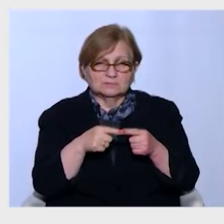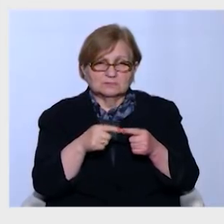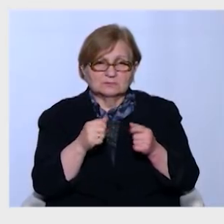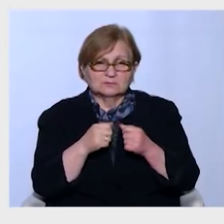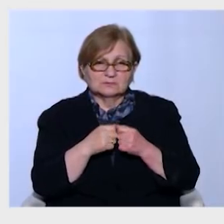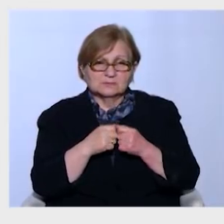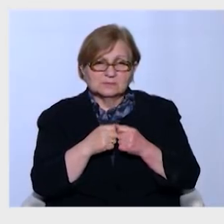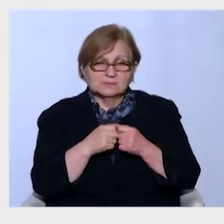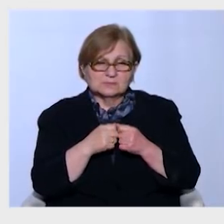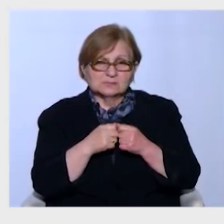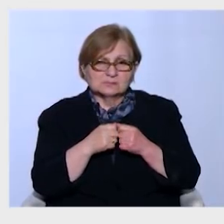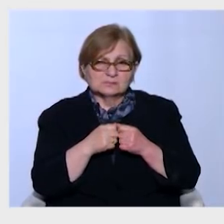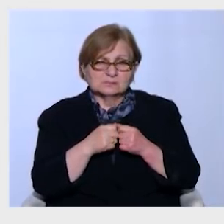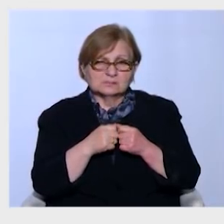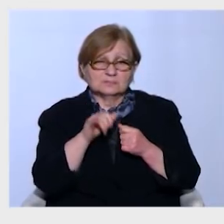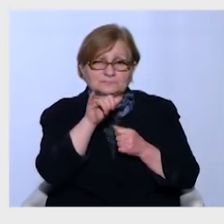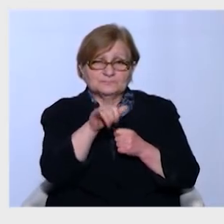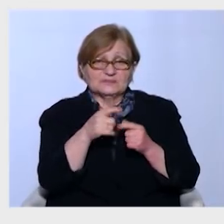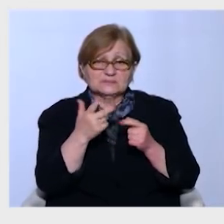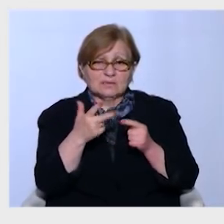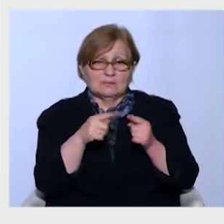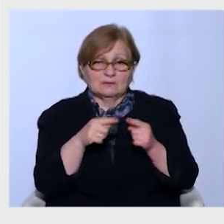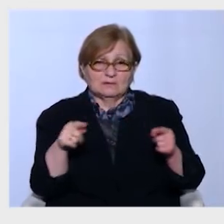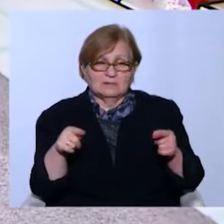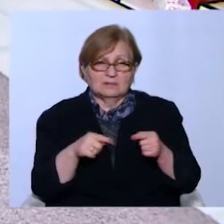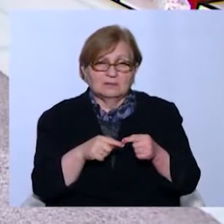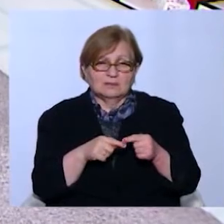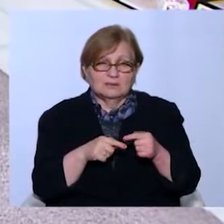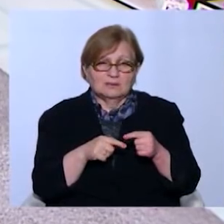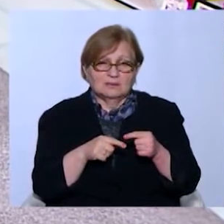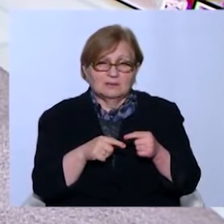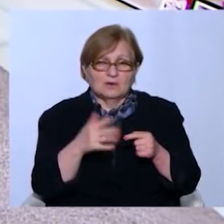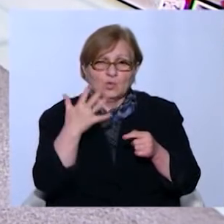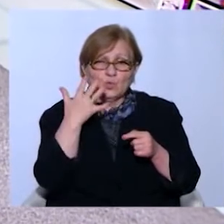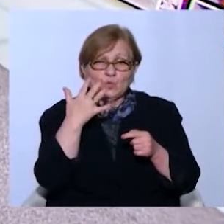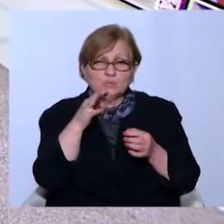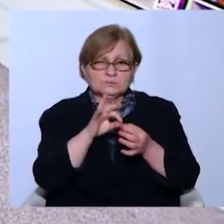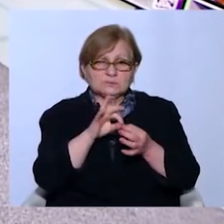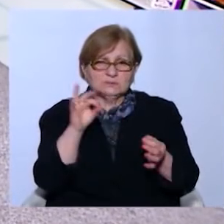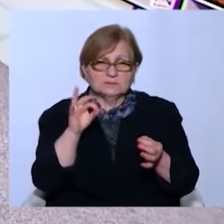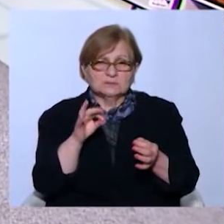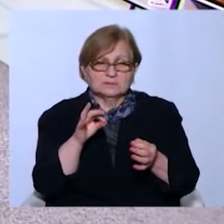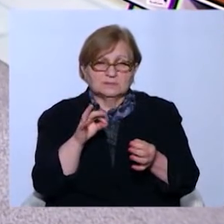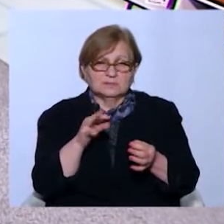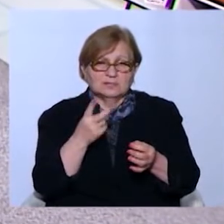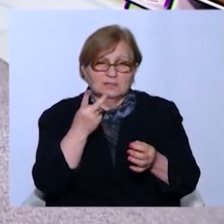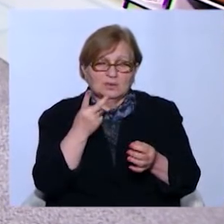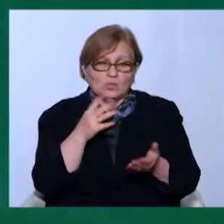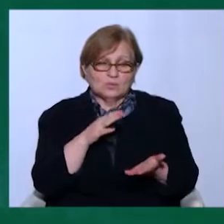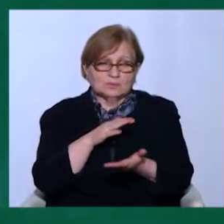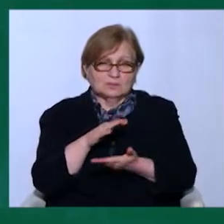შეიძლება, აქვს 5 წახნაგი, 2